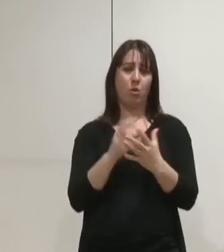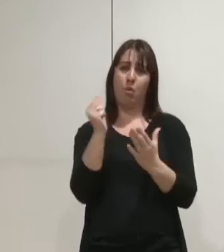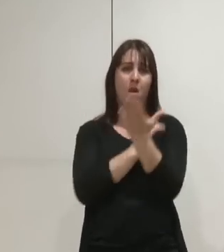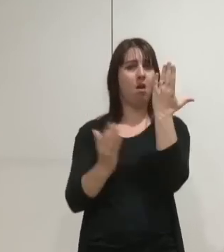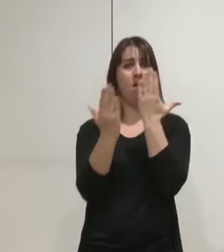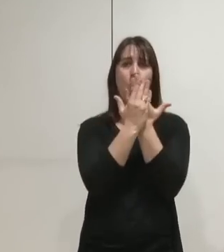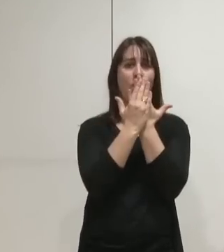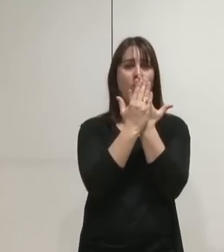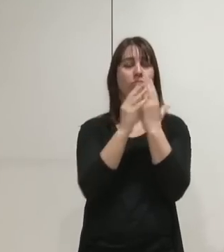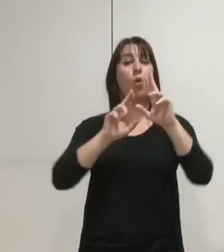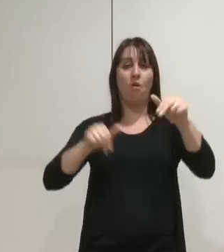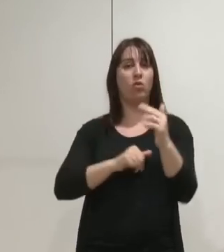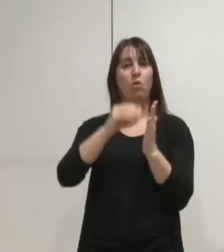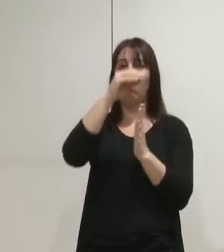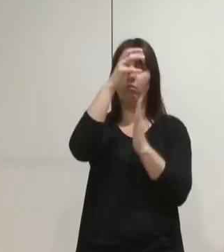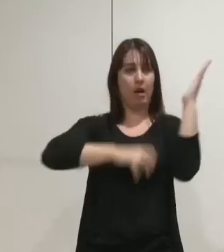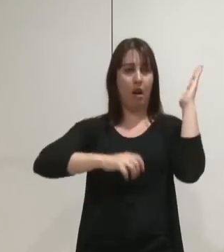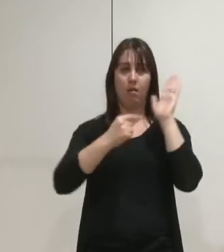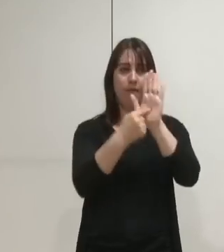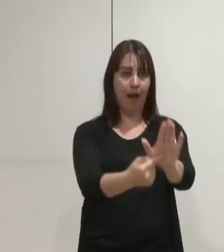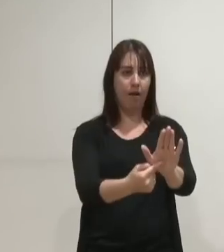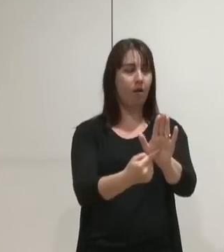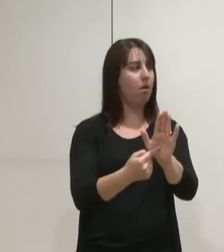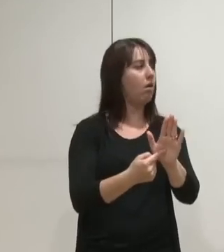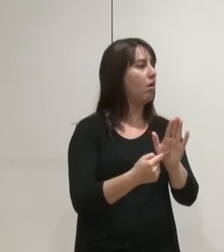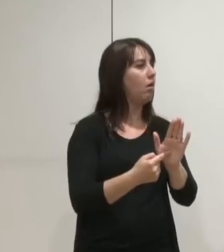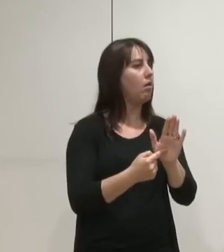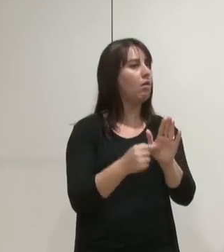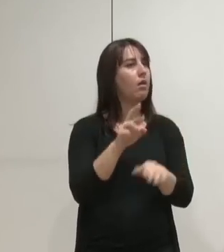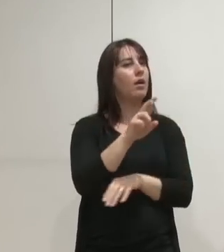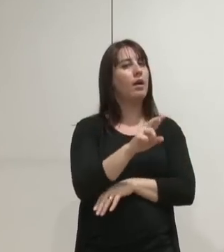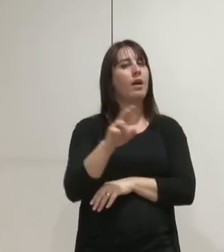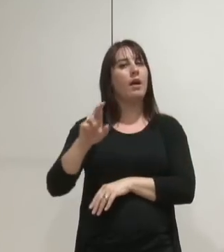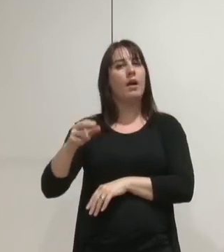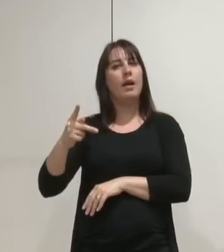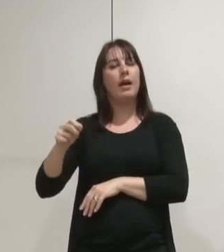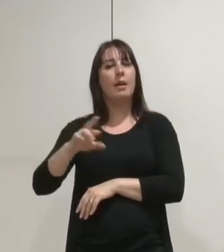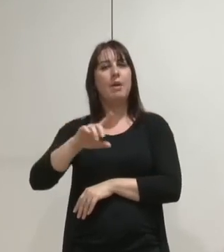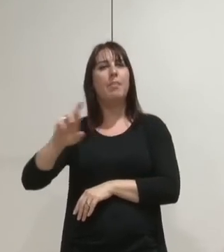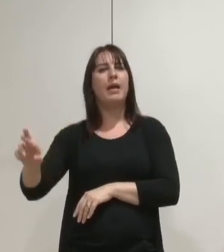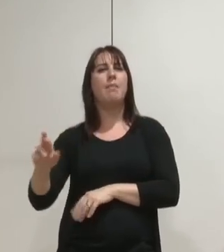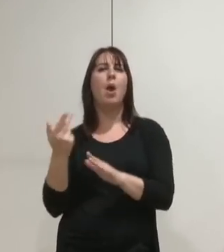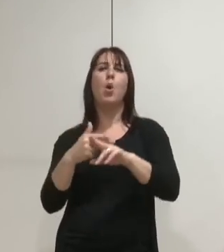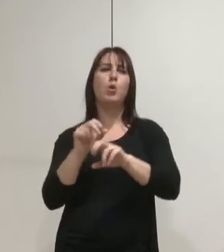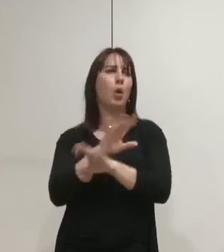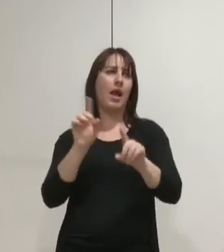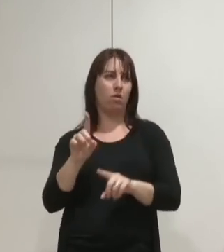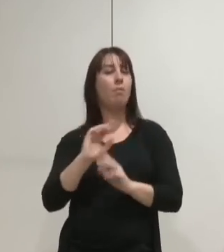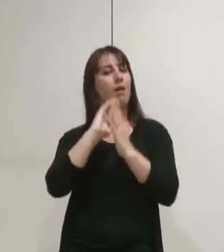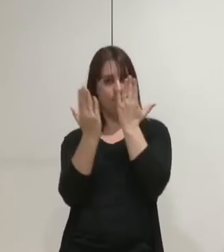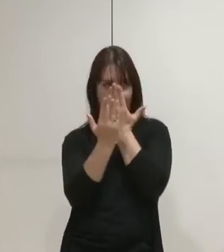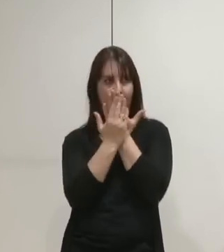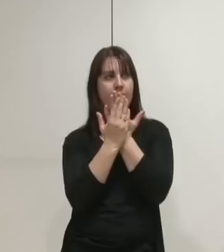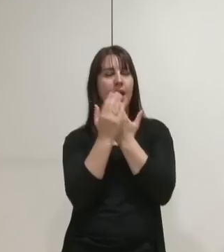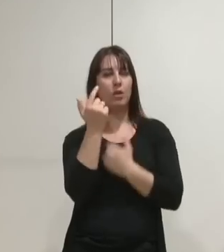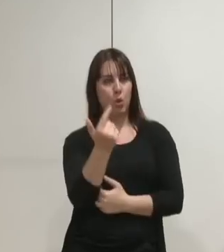convention vous l'avez hein donc la convention avec cré Perrier je vous le redis le nom est pas indiqué dans la dans clairement mais c'est bien l'annexe